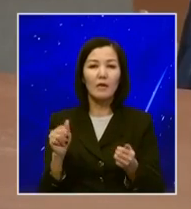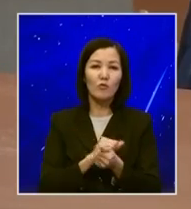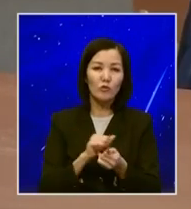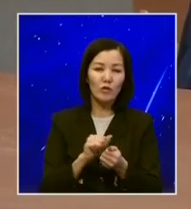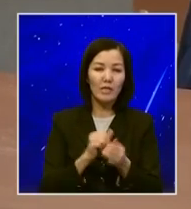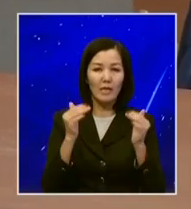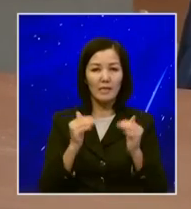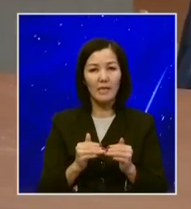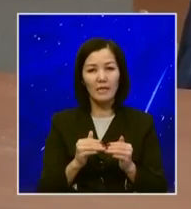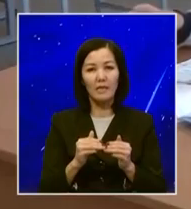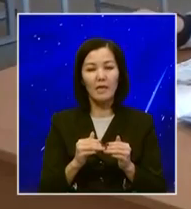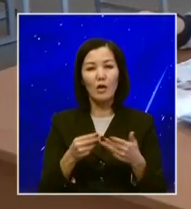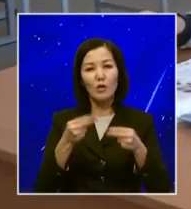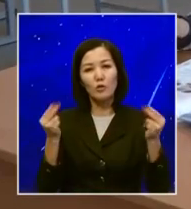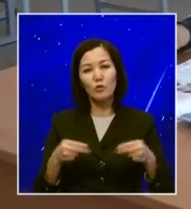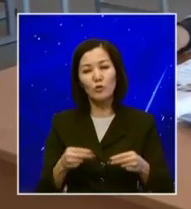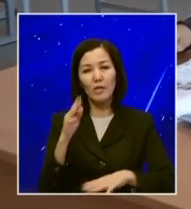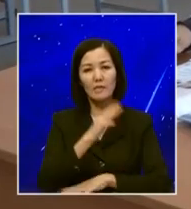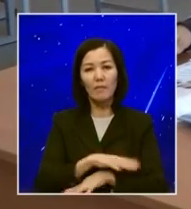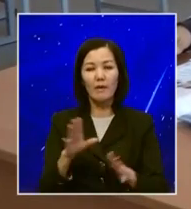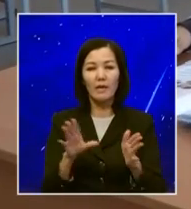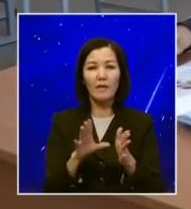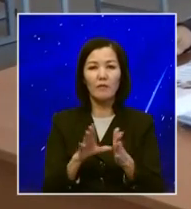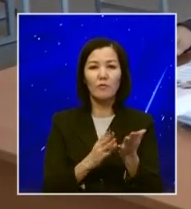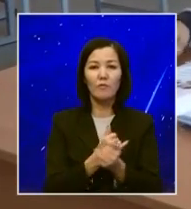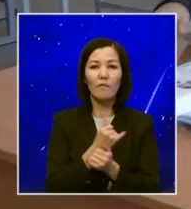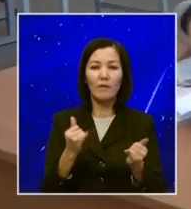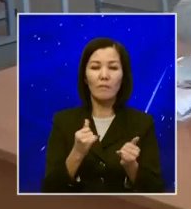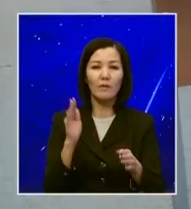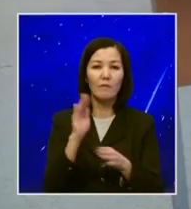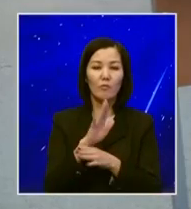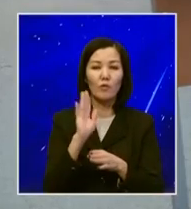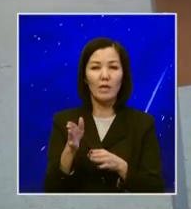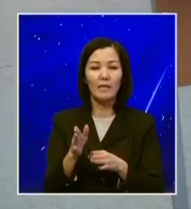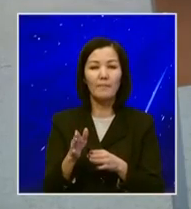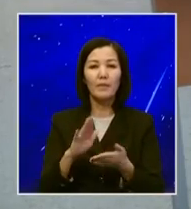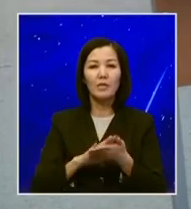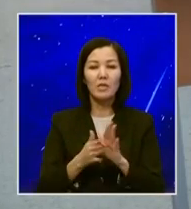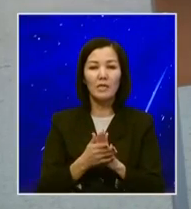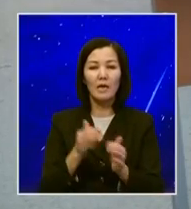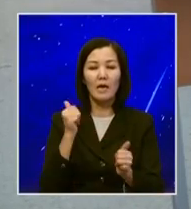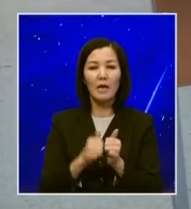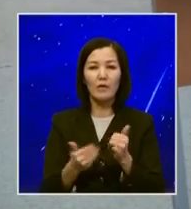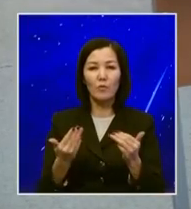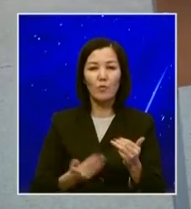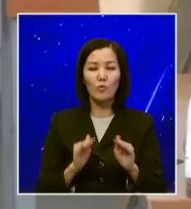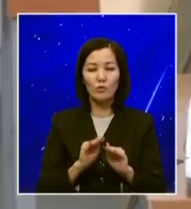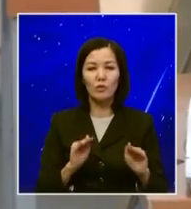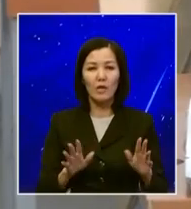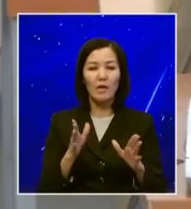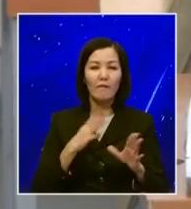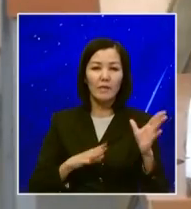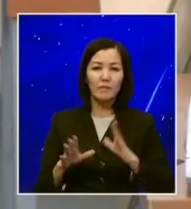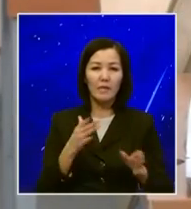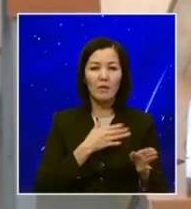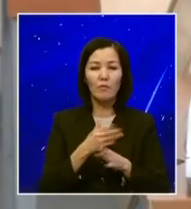арылады. Тек сынып журналы мен сабақ жоспарын электронды форматта толтыруға міндеттеледі. Эпидахуалға қарамастан әр оқушы мен балабақша тәрбиеленушісіне